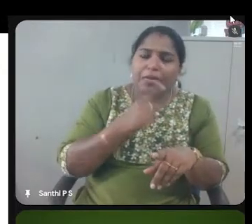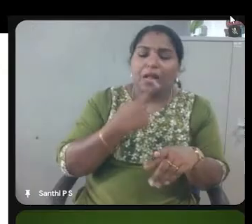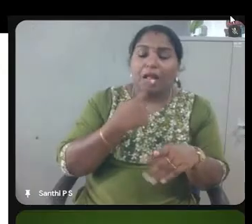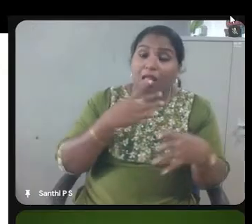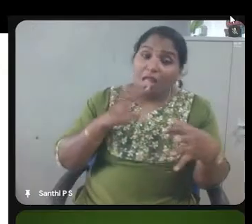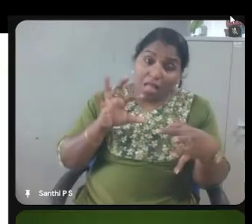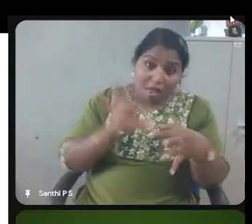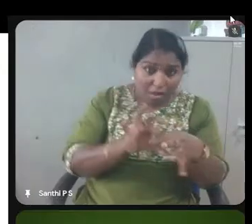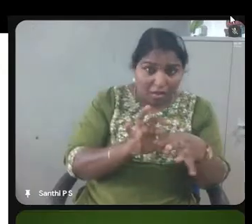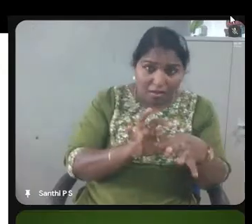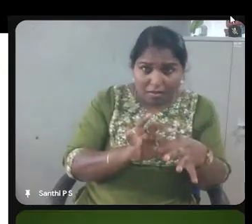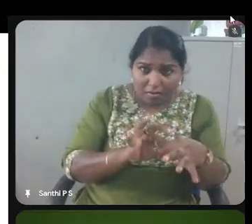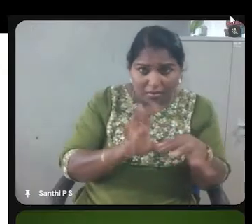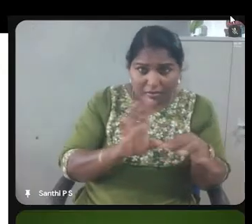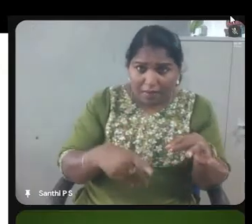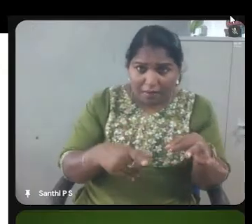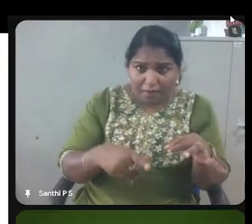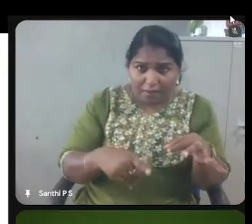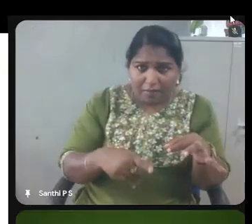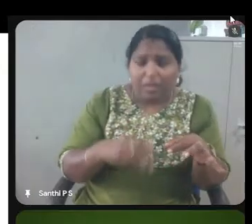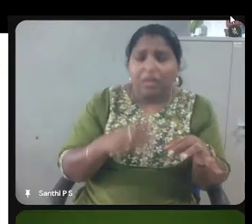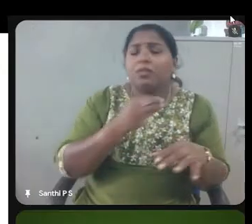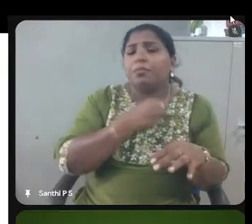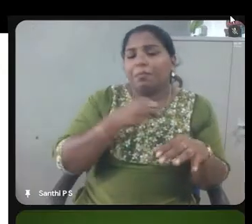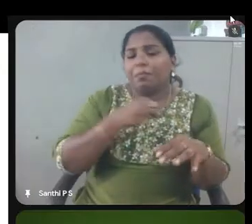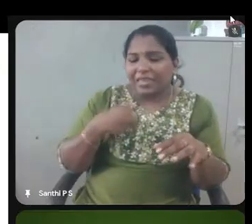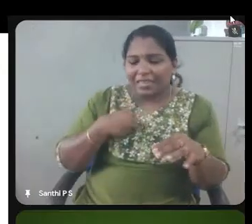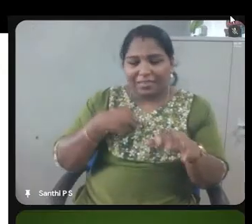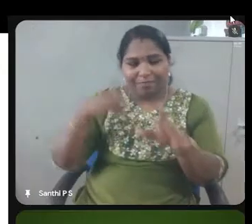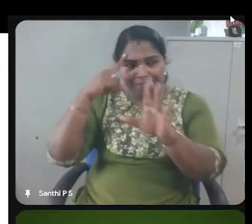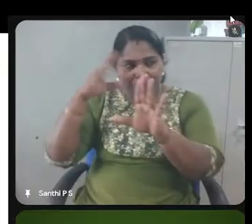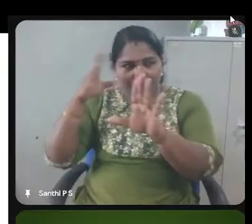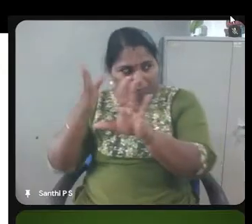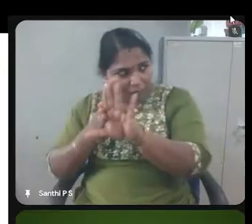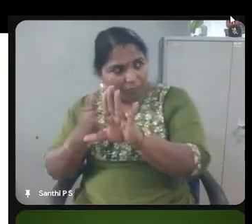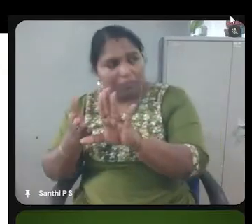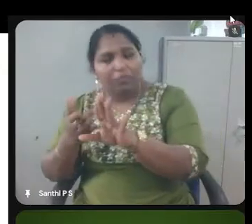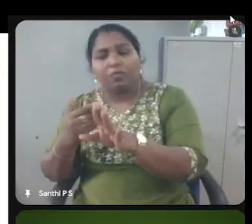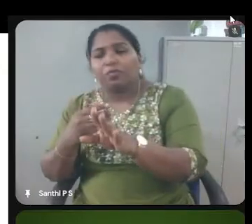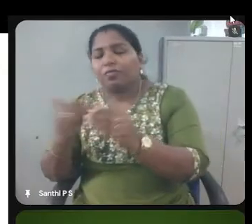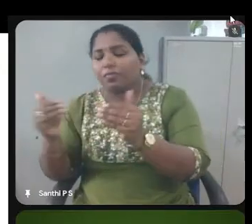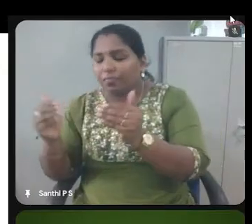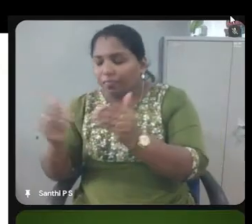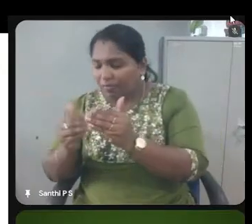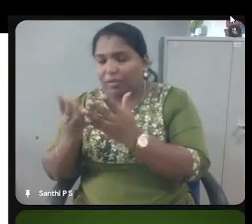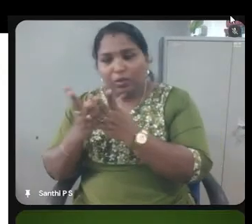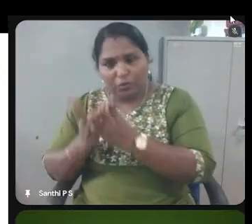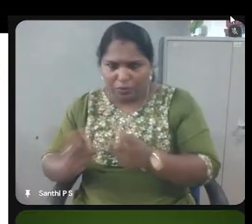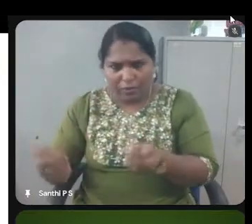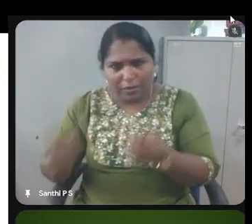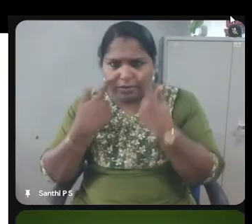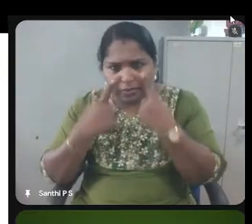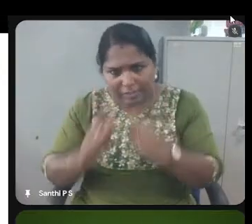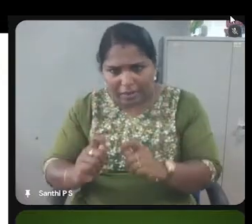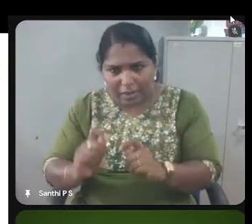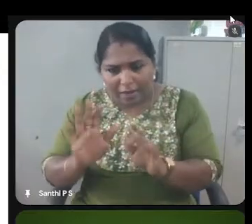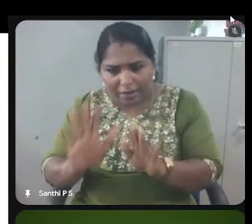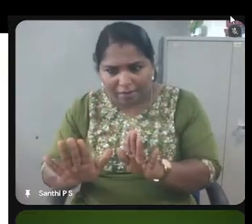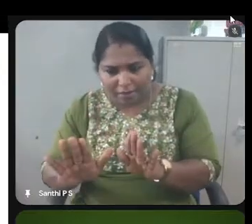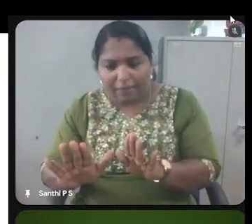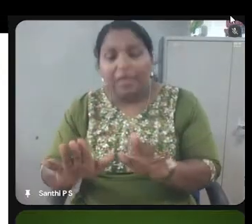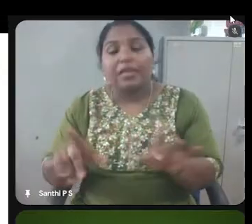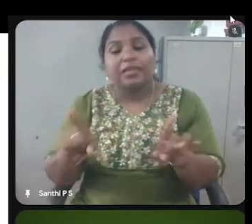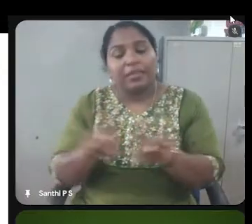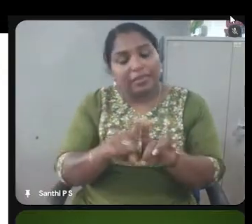നമ്മൾ അതിനുവേണ്ടിയുള്ള മെഡിക്കൽ സൈക്യാട്രിക് സപ്പോർട്ട് സിസ്റ്റം ഡീടോക്സിഫിക്കേഷൻ ഉണ്ട്. പക്ഷെ ഇങ്ങനത്തെ ഒരു